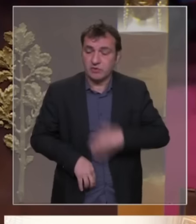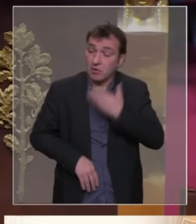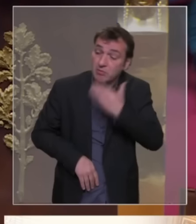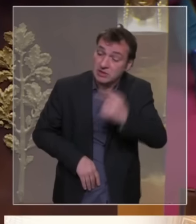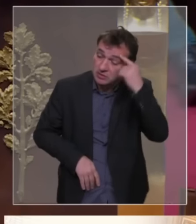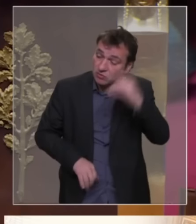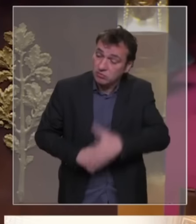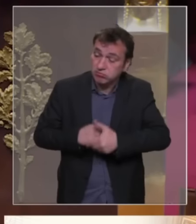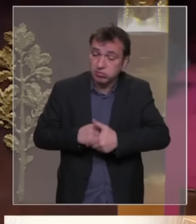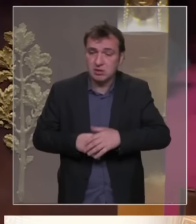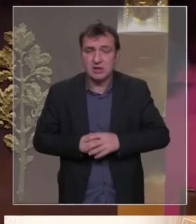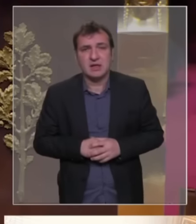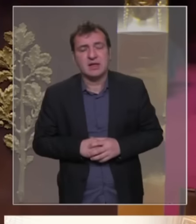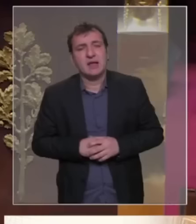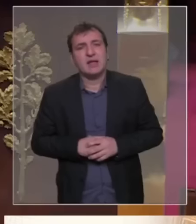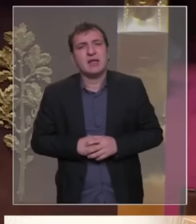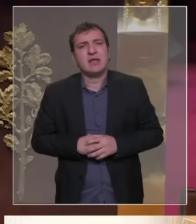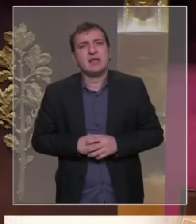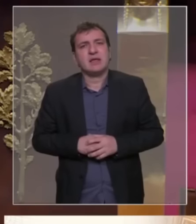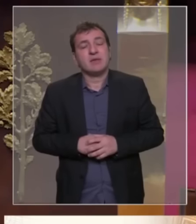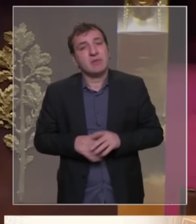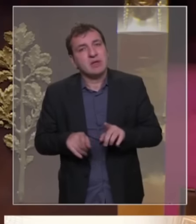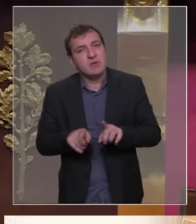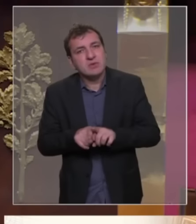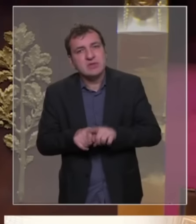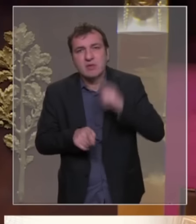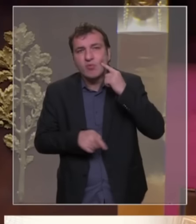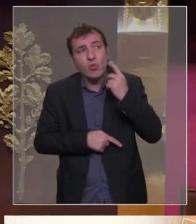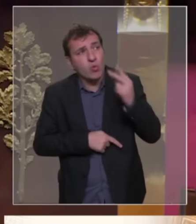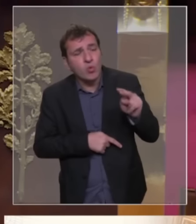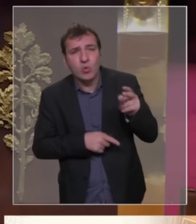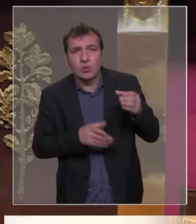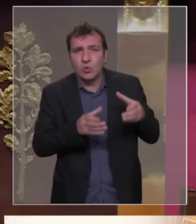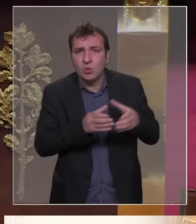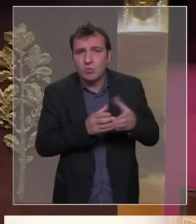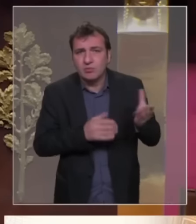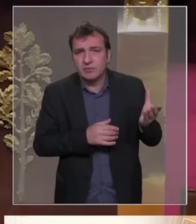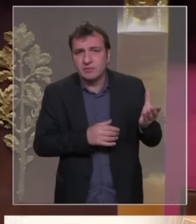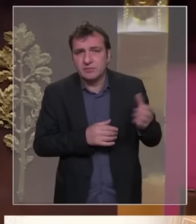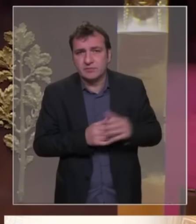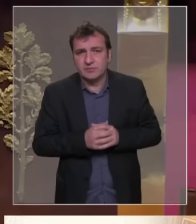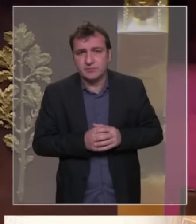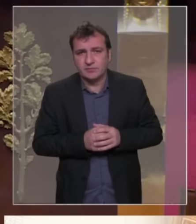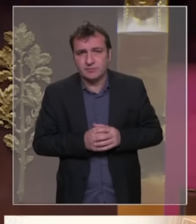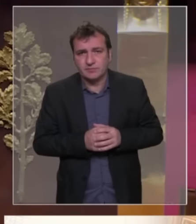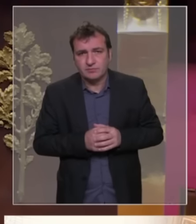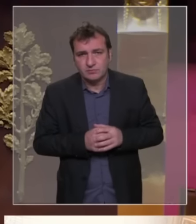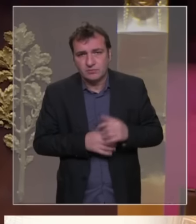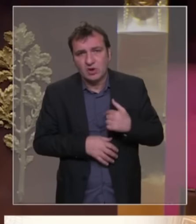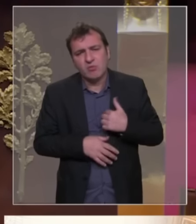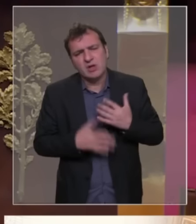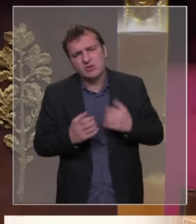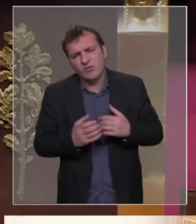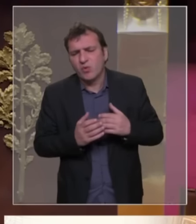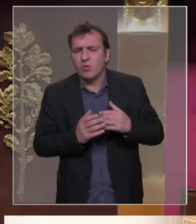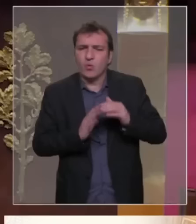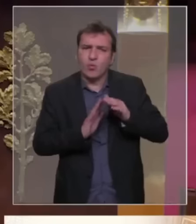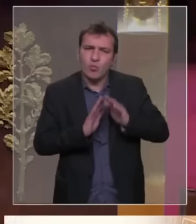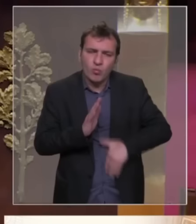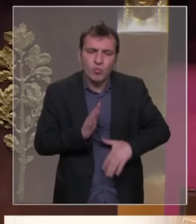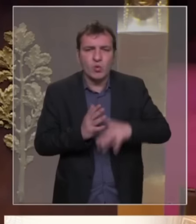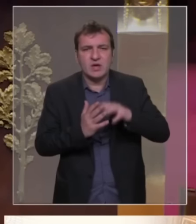soutien. Cela vaut aussi pour tous les autres groupes. Je souhaite qu'il y ait moins de textes et